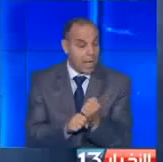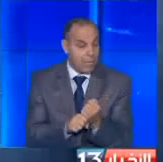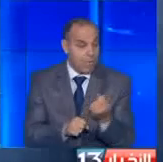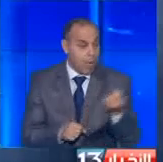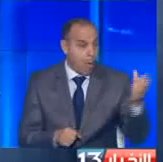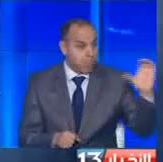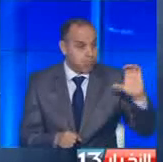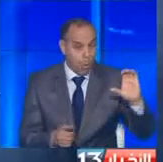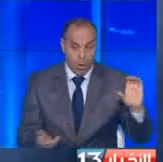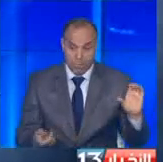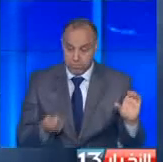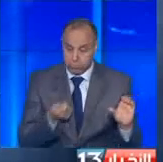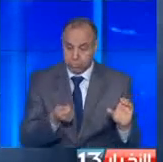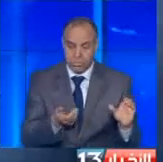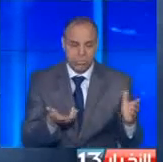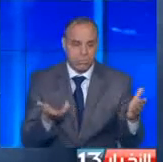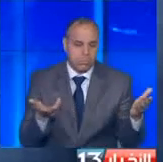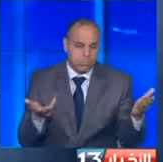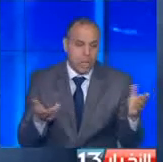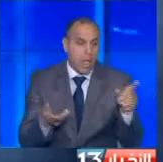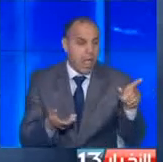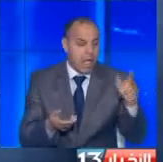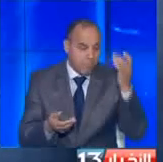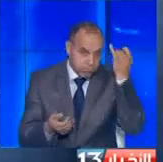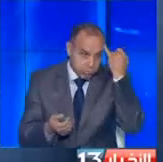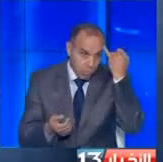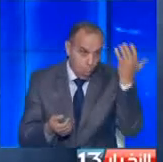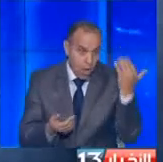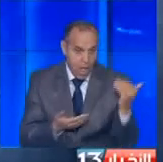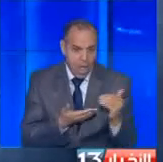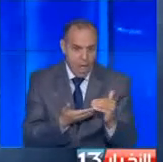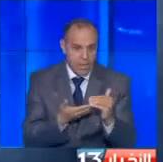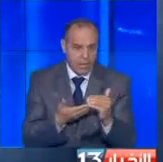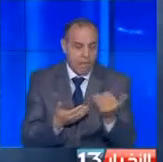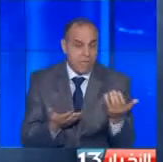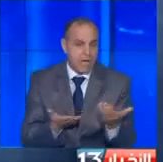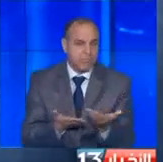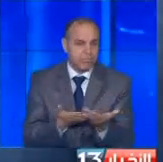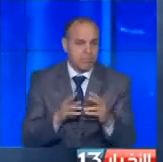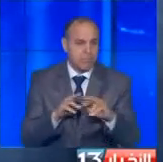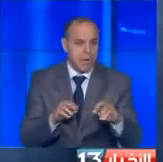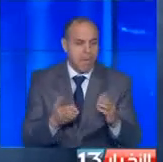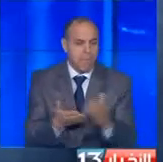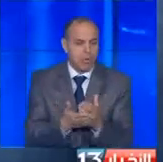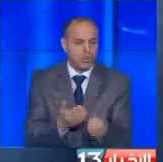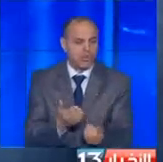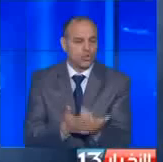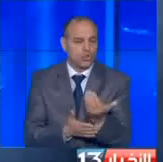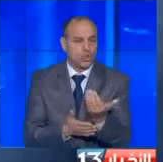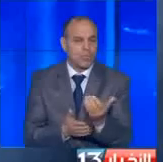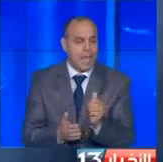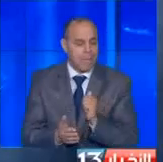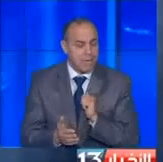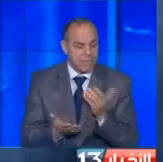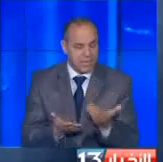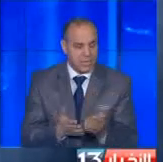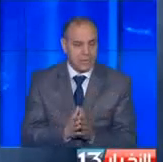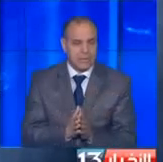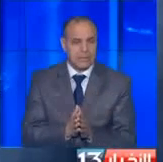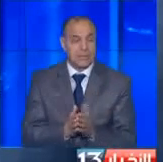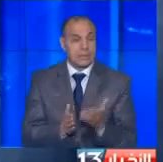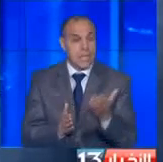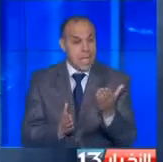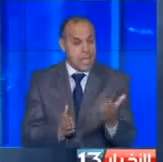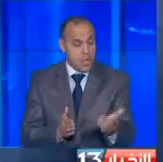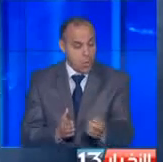ممول آخر رئيسي اللي هي معناتها تلك الأفكار وتلك معناتها المبادرات لبعث المشاريع من قبل القطاع الخاص. وهذا راو